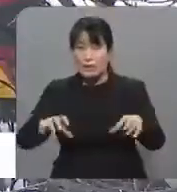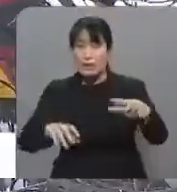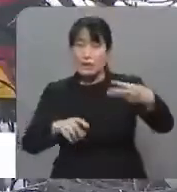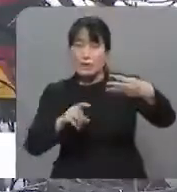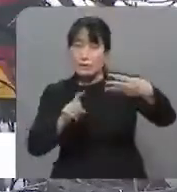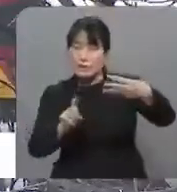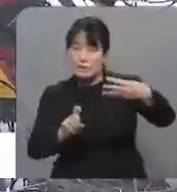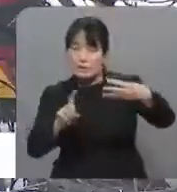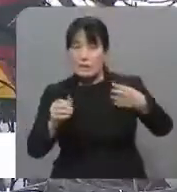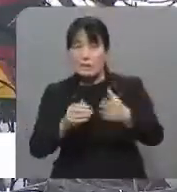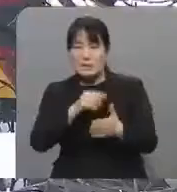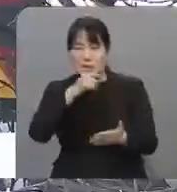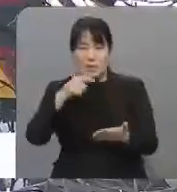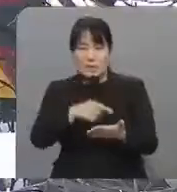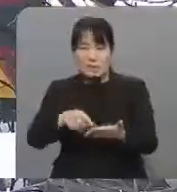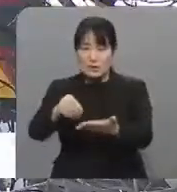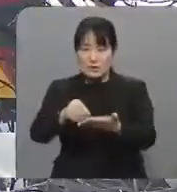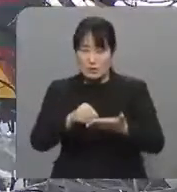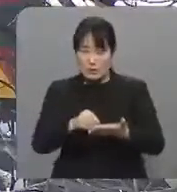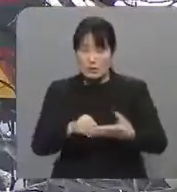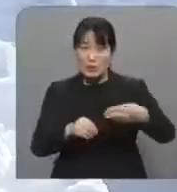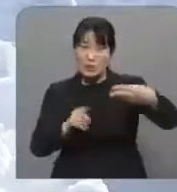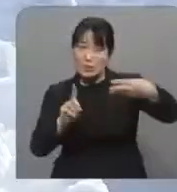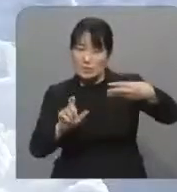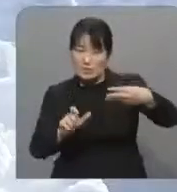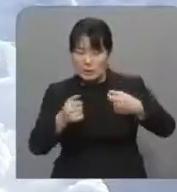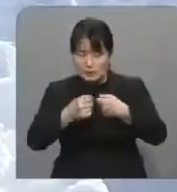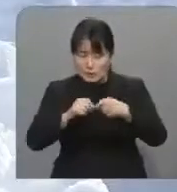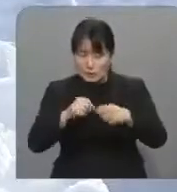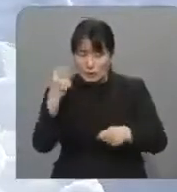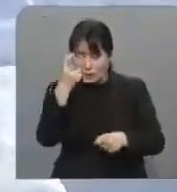폭설 피해를 접수하고 15일까지 정밀